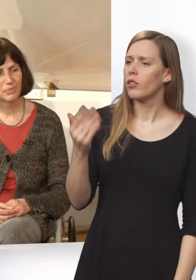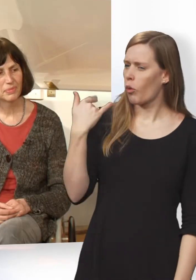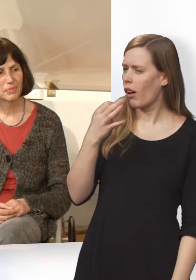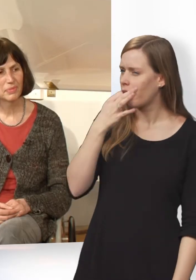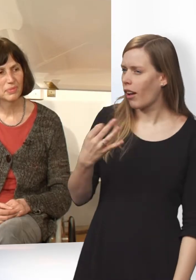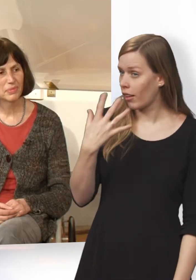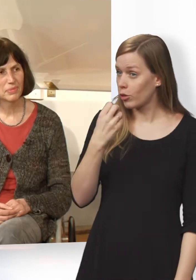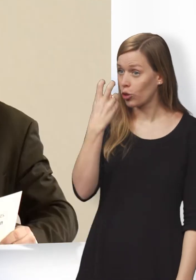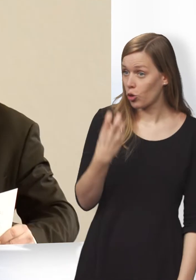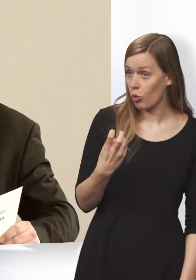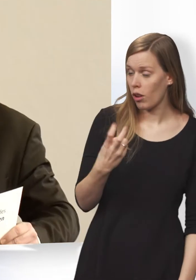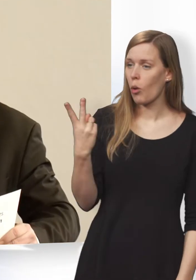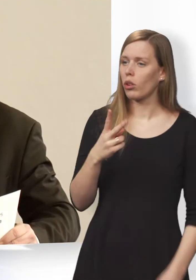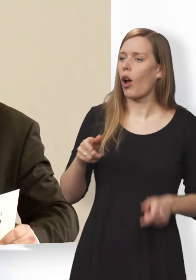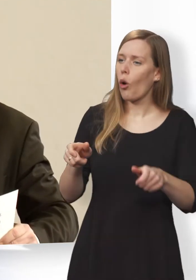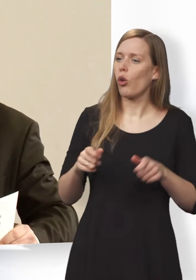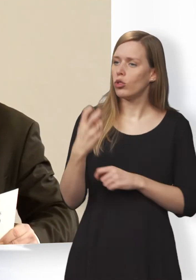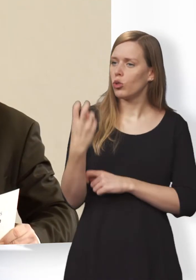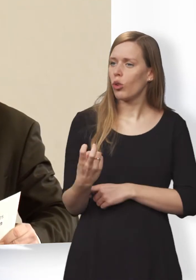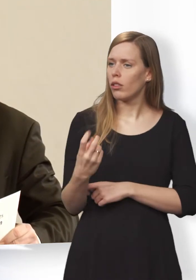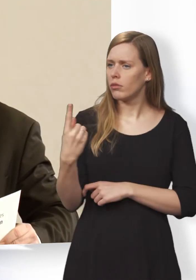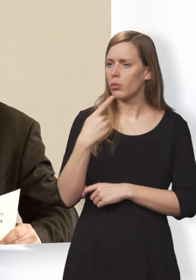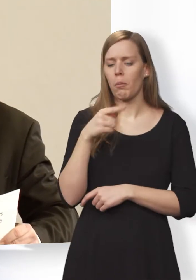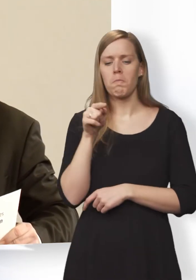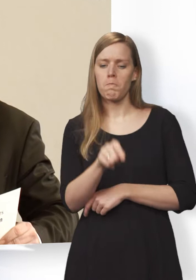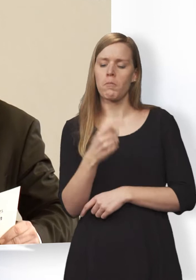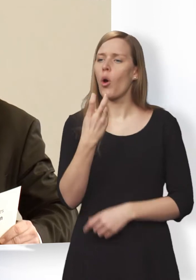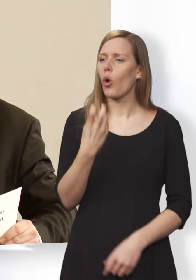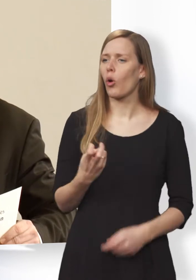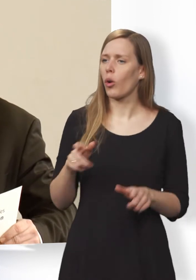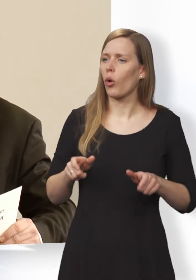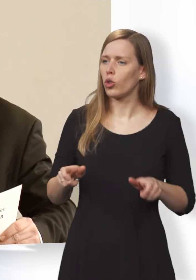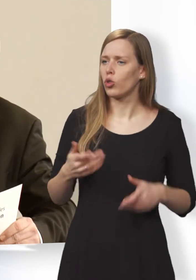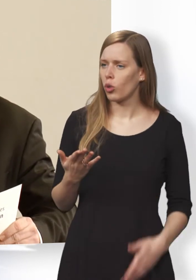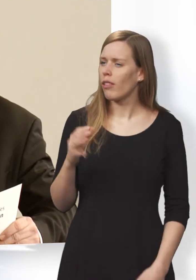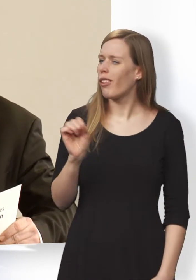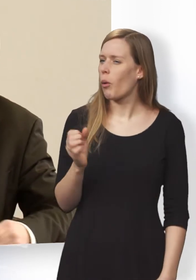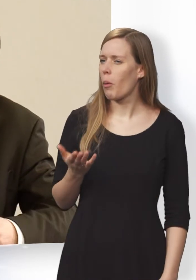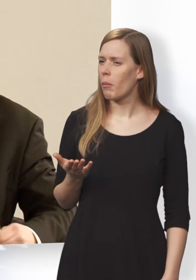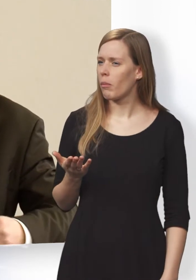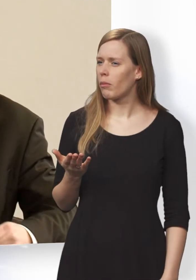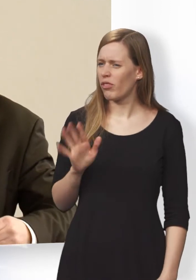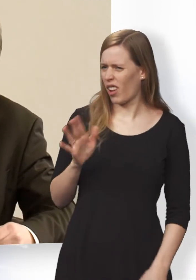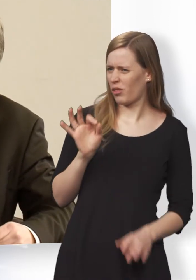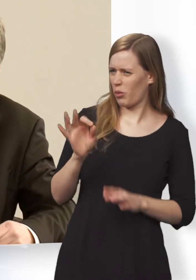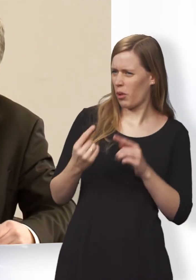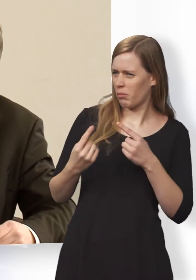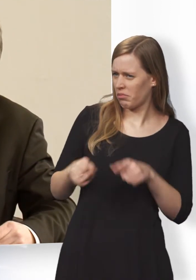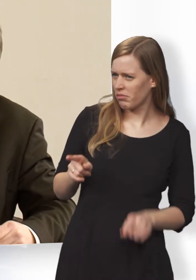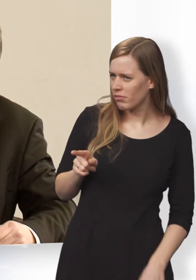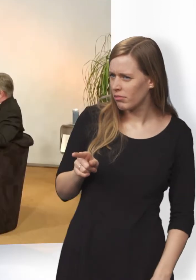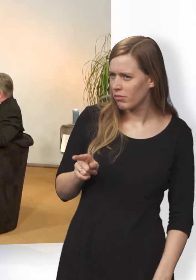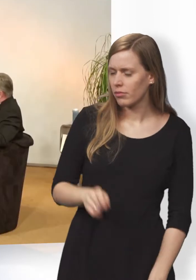ob lieber in einem stuhl sitzend oder im rollstuhl sie haben gesagt sie bekennen sich zum rollstuhl ist es ein komisches gefühl